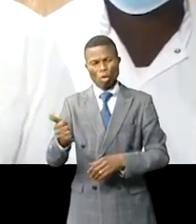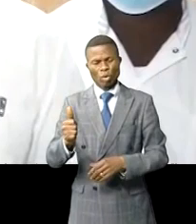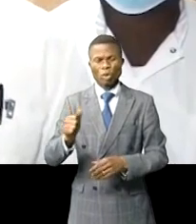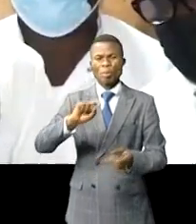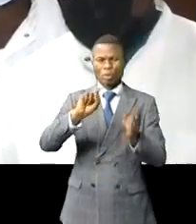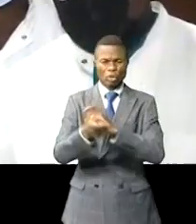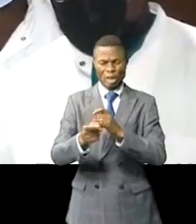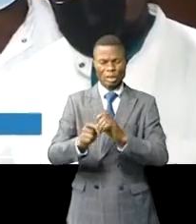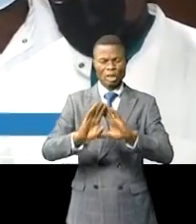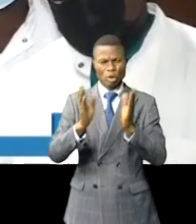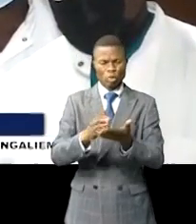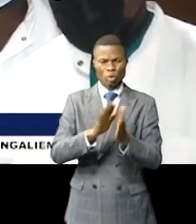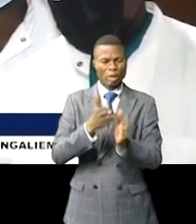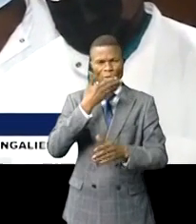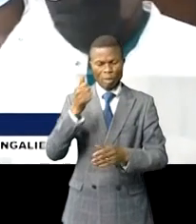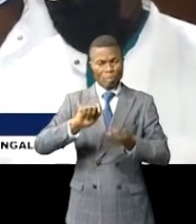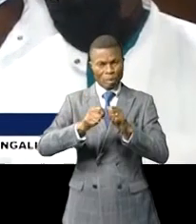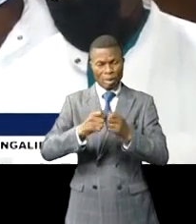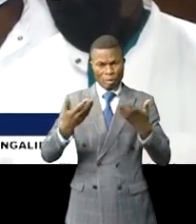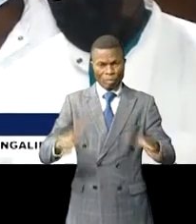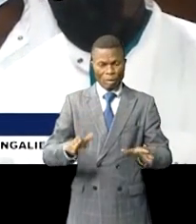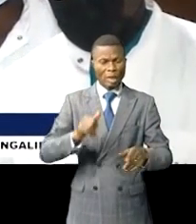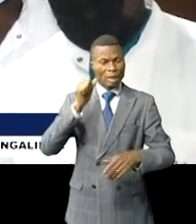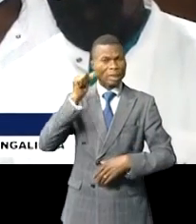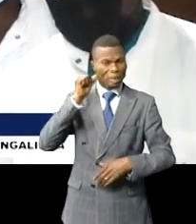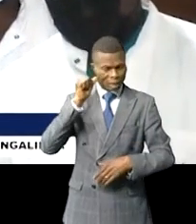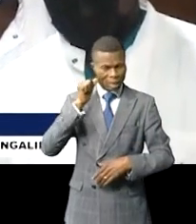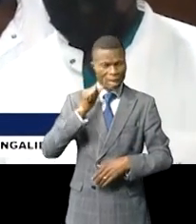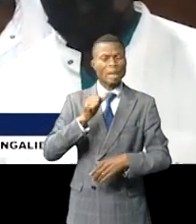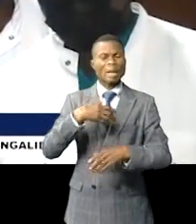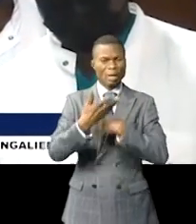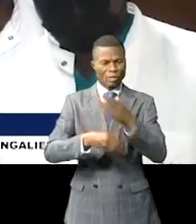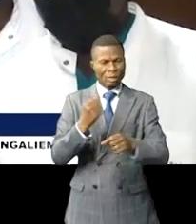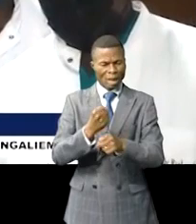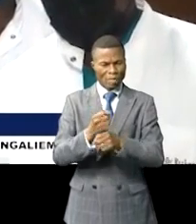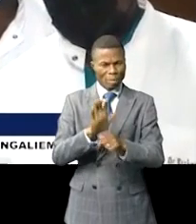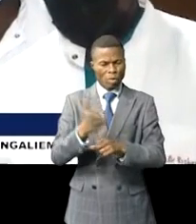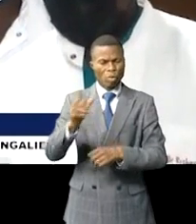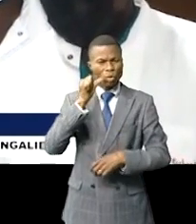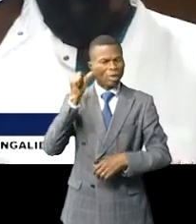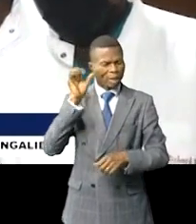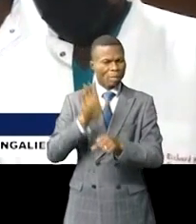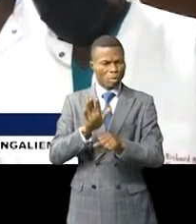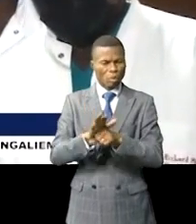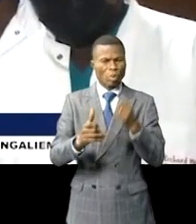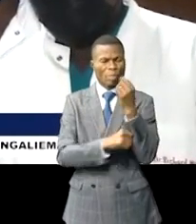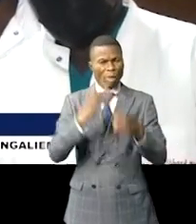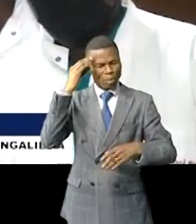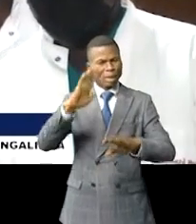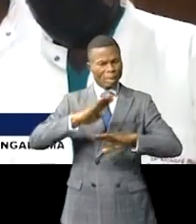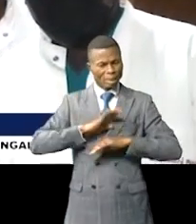le service. Oui, après la réparation en IRM, nous avons déjà reçu plusieurs malades. Plusieurs malades et nous avons servi. Oui, ils étaient